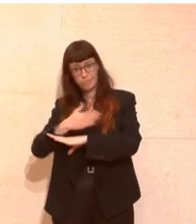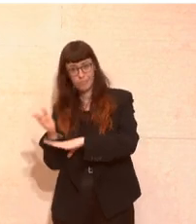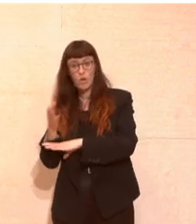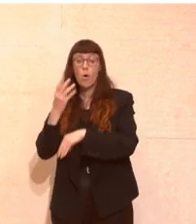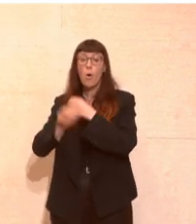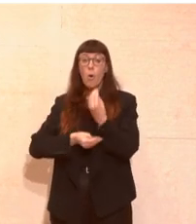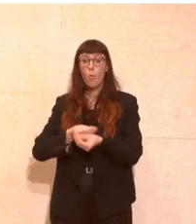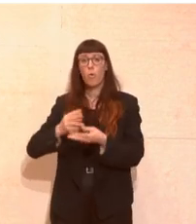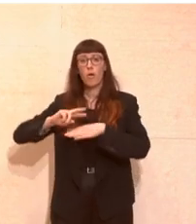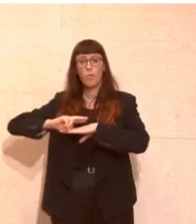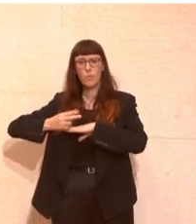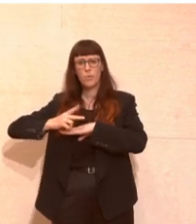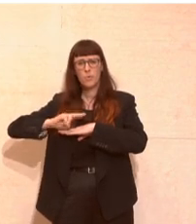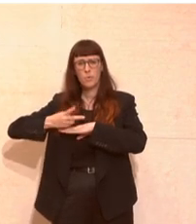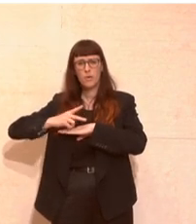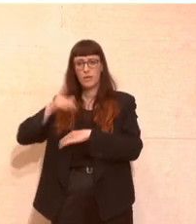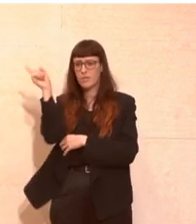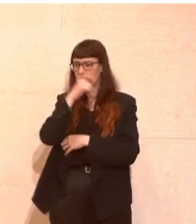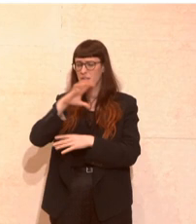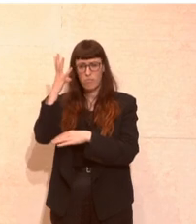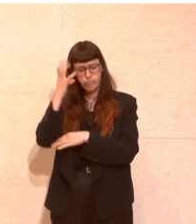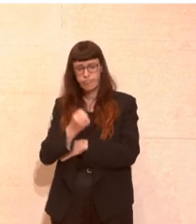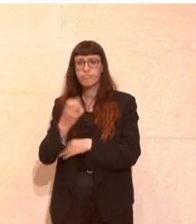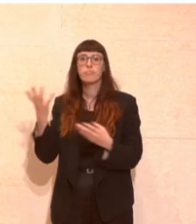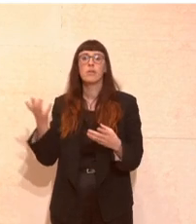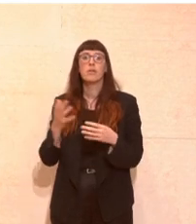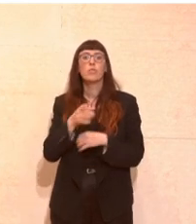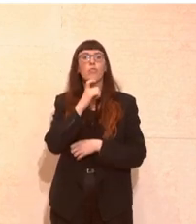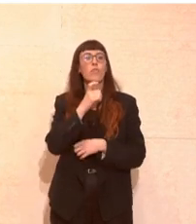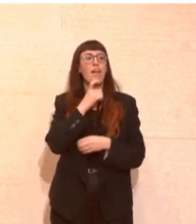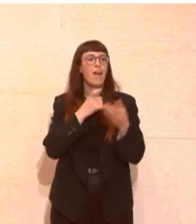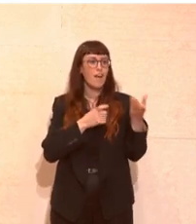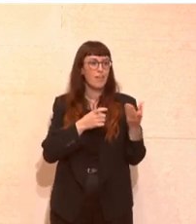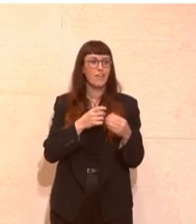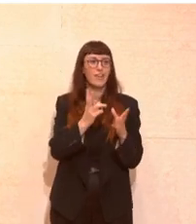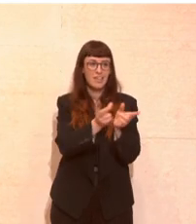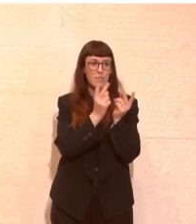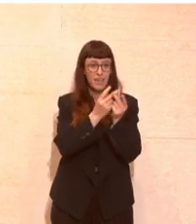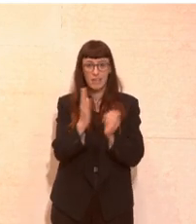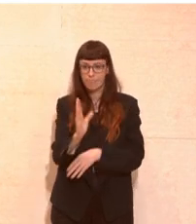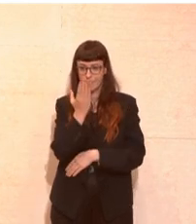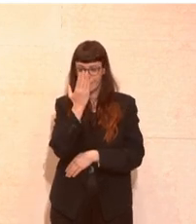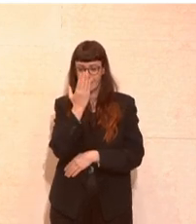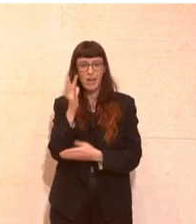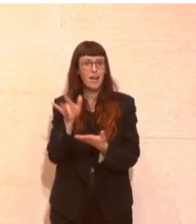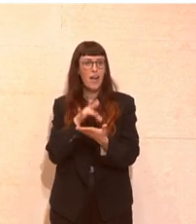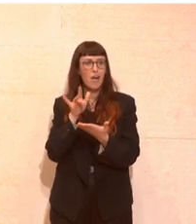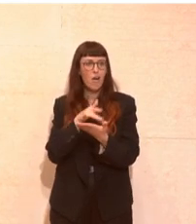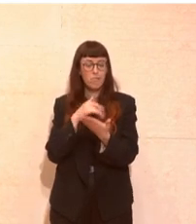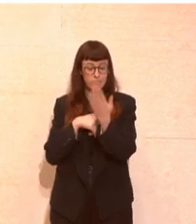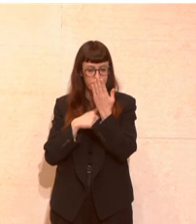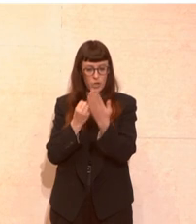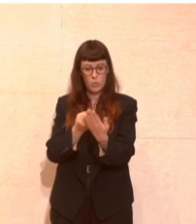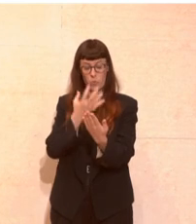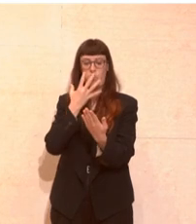sont parmi les plus importants, et Virginie Sterpenich va vous parler tout à l'heure de l'écran qui est un de ces facteurs. Et d'autres études qui